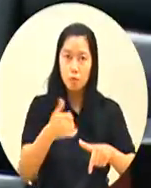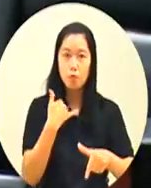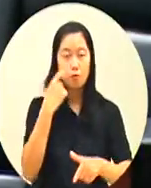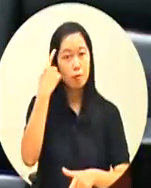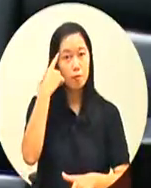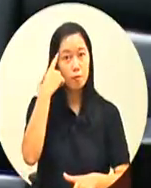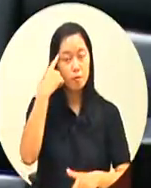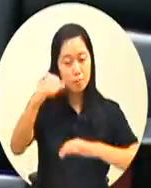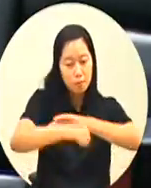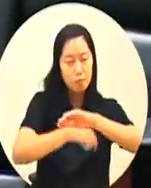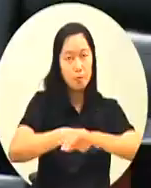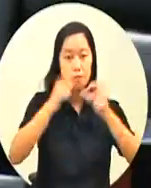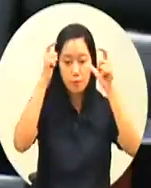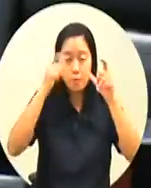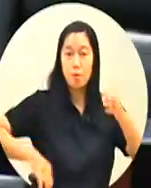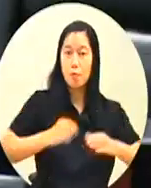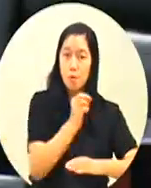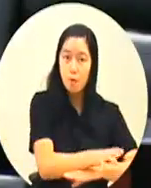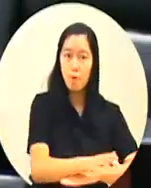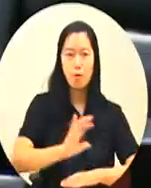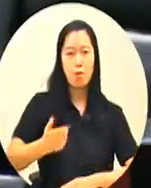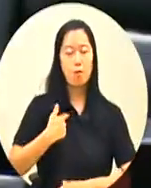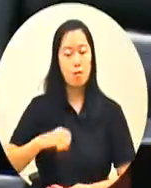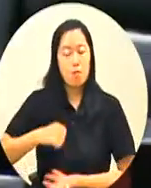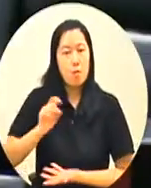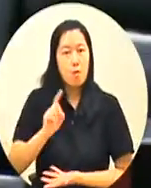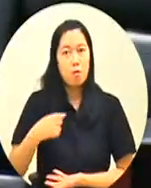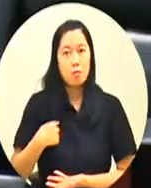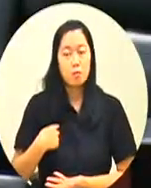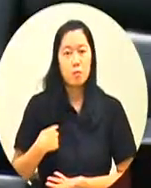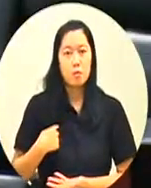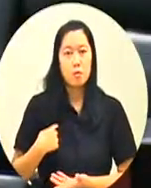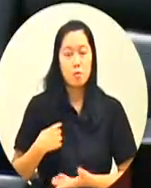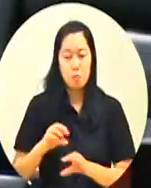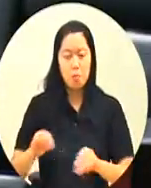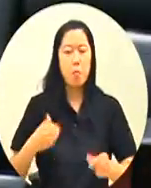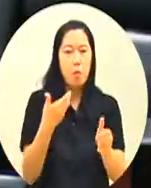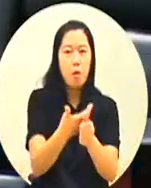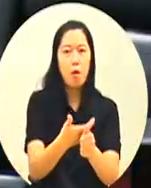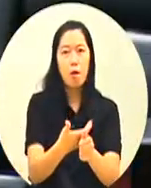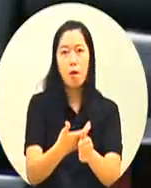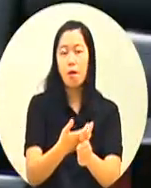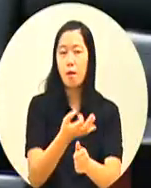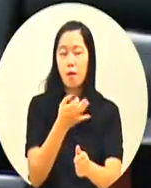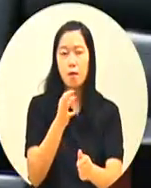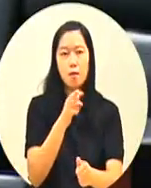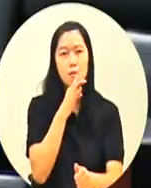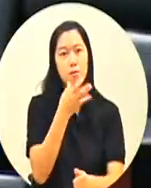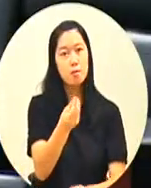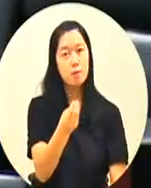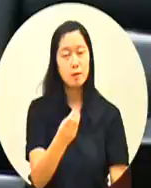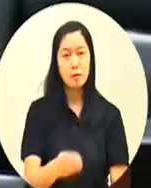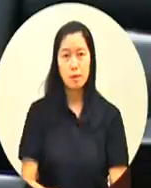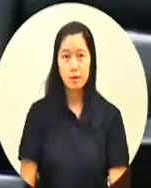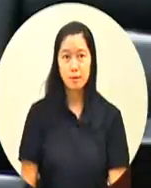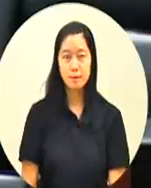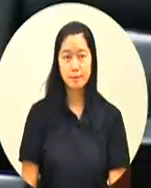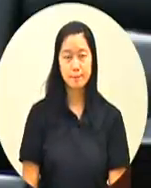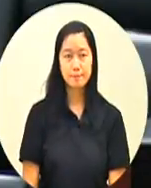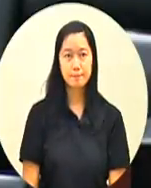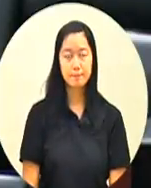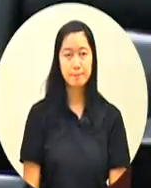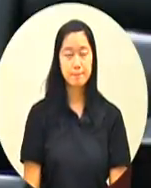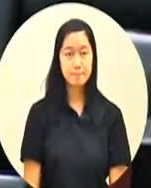高雄来投资，啊，担心的是说其实我们足够的肉地加空间，让人去做适当的投资吼。所以这部分其实是